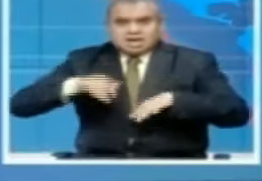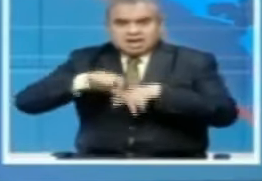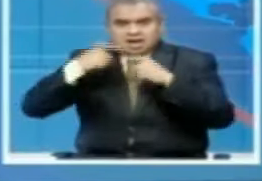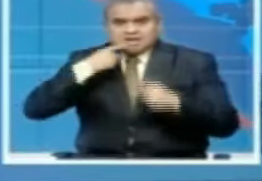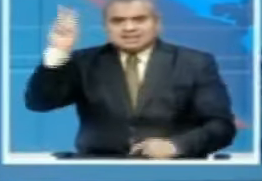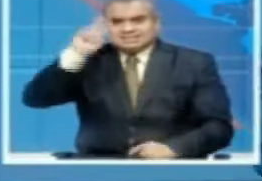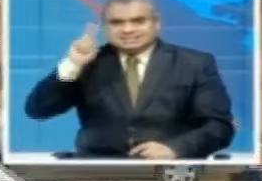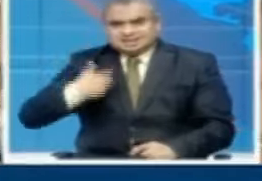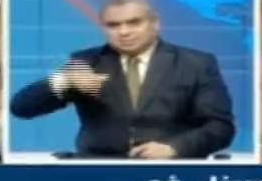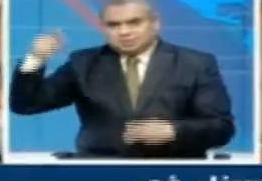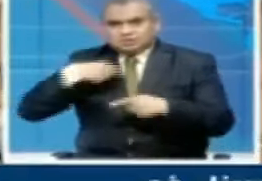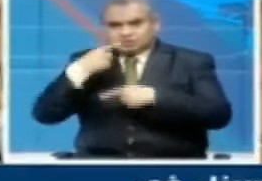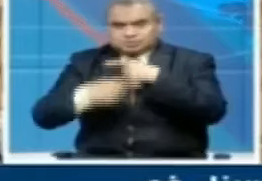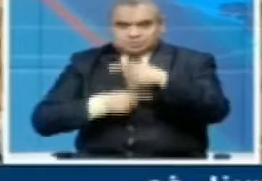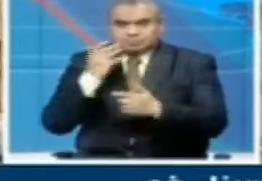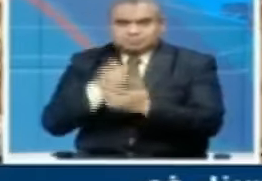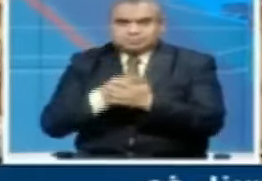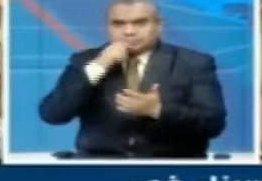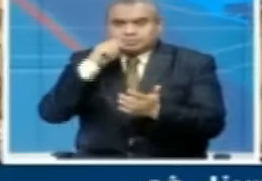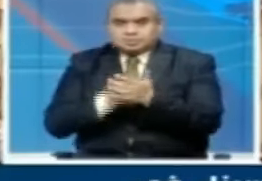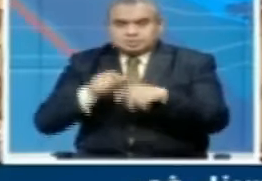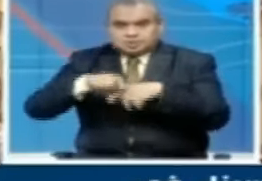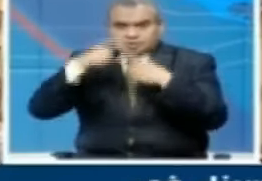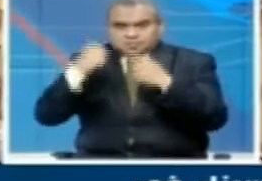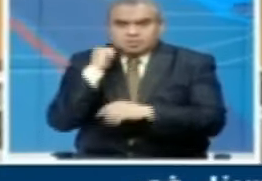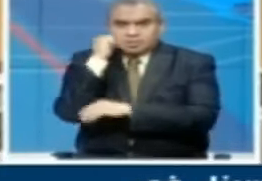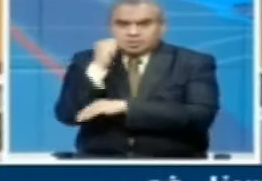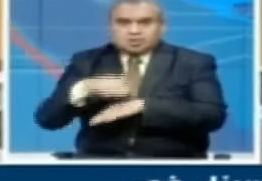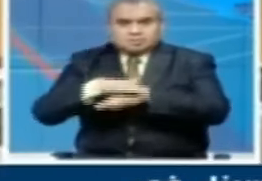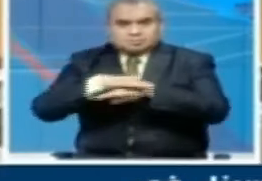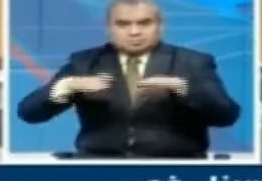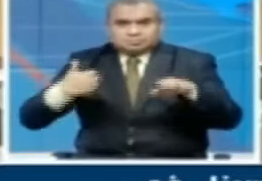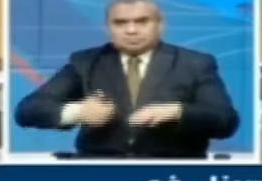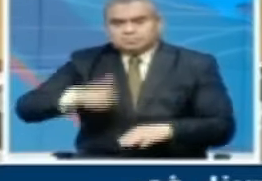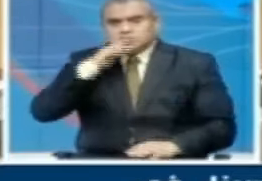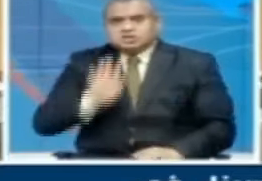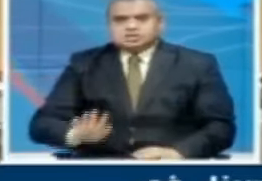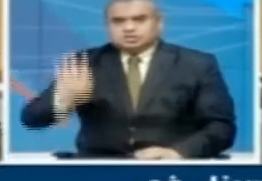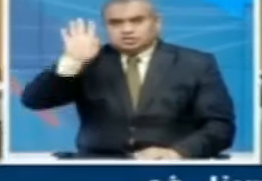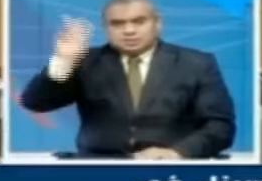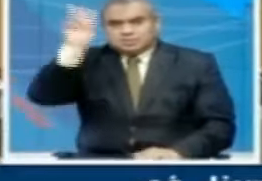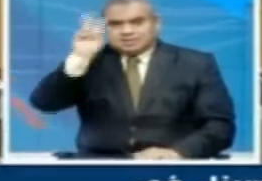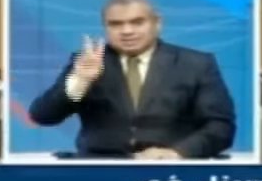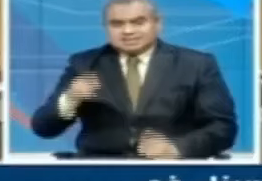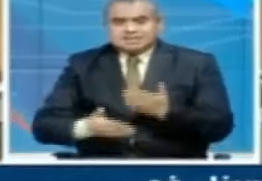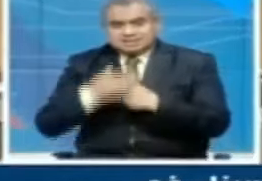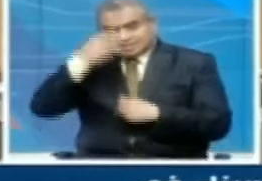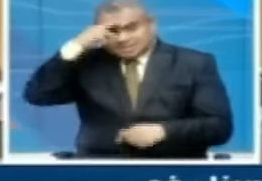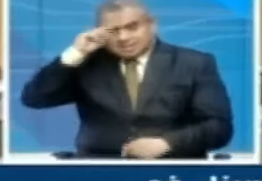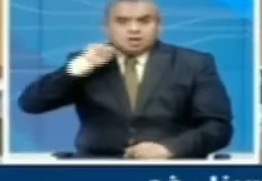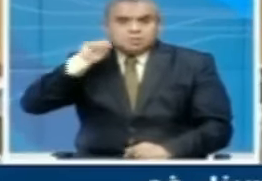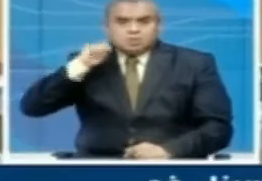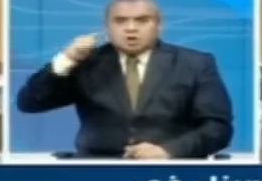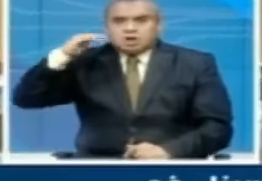الحبيبة. تنمية على الأرض، مدينة متكاملة لأهالي شمال سيناء. رفح الجديدة